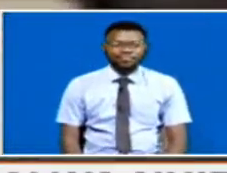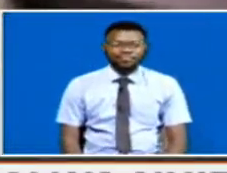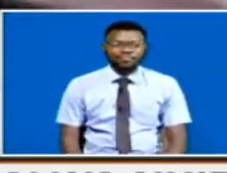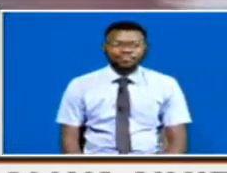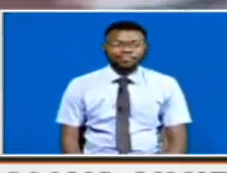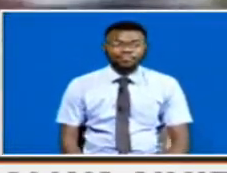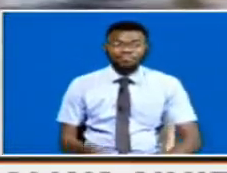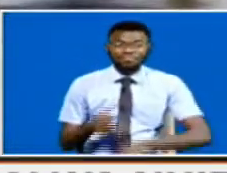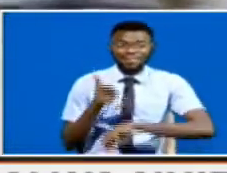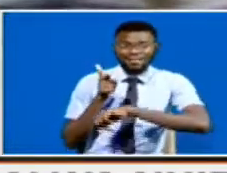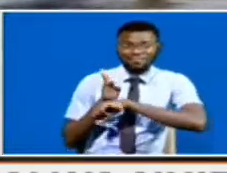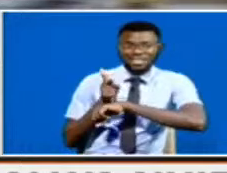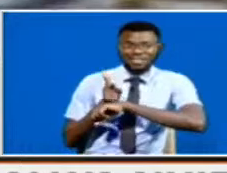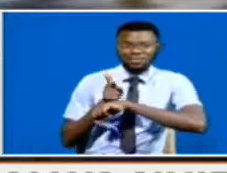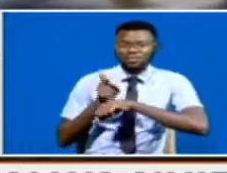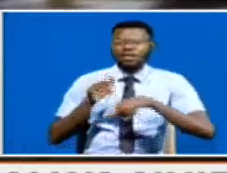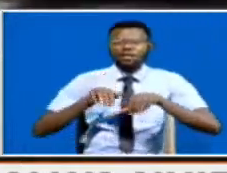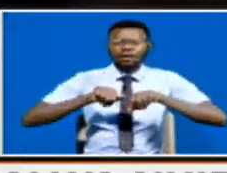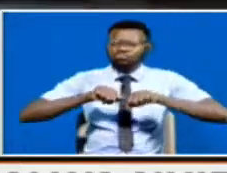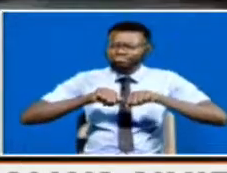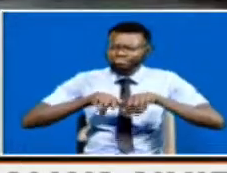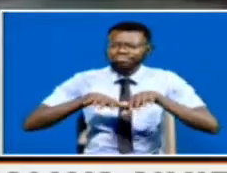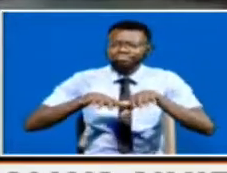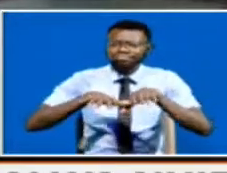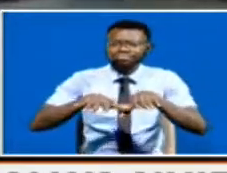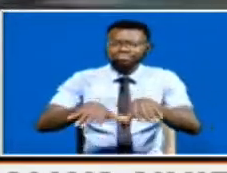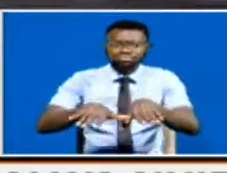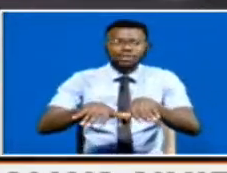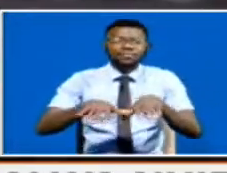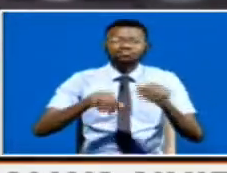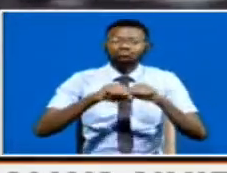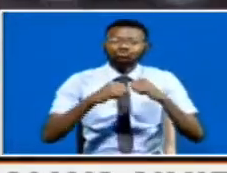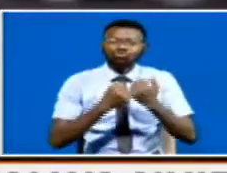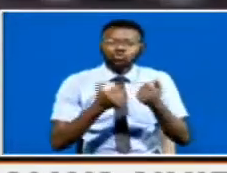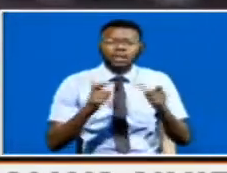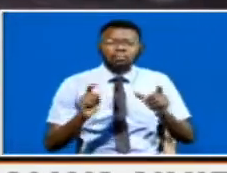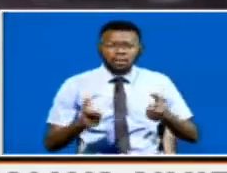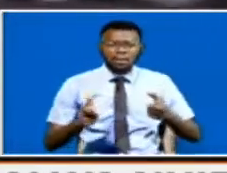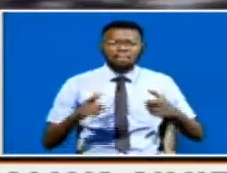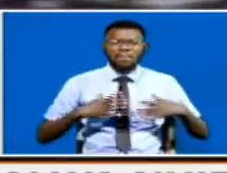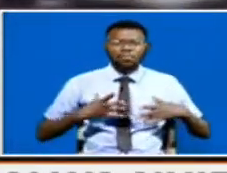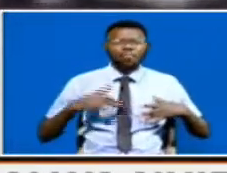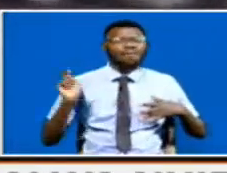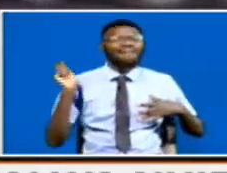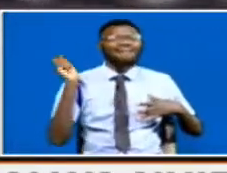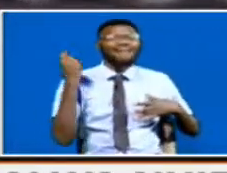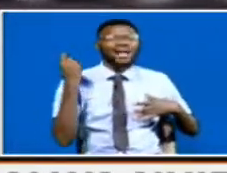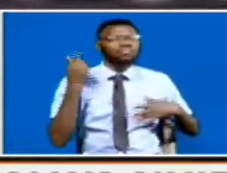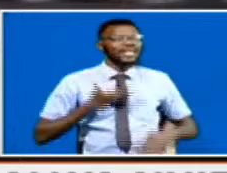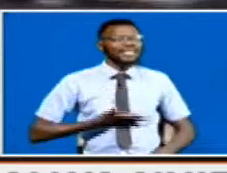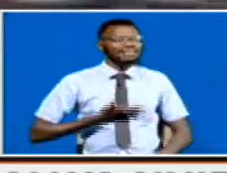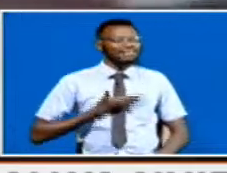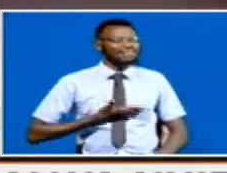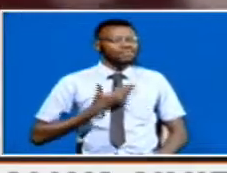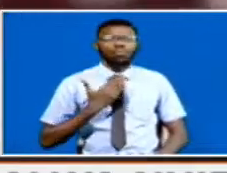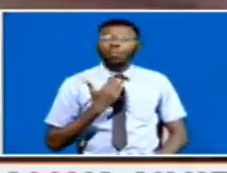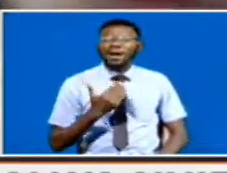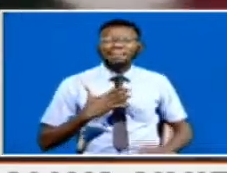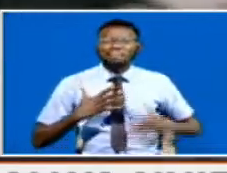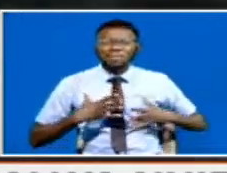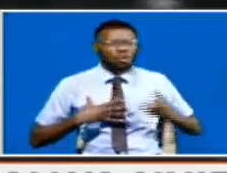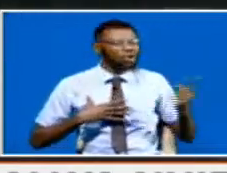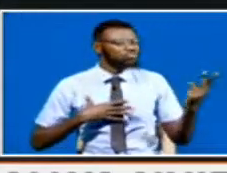Ni video ambayo imeendelea kuvutia hisia kali kwenye mitandao ya jamii. Wakenya wakitaka watuhumiwa wanaosikika na